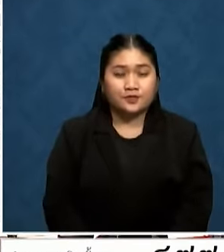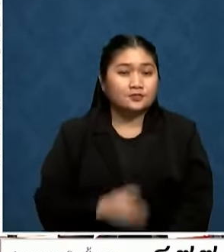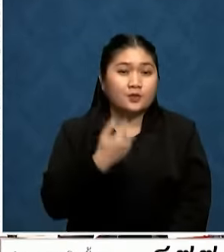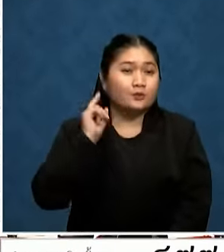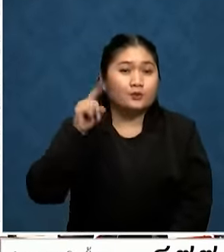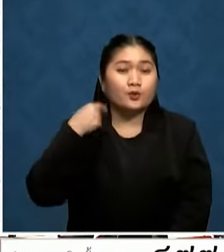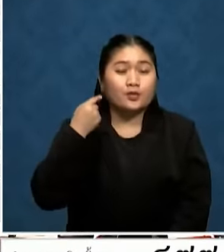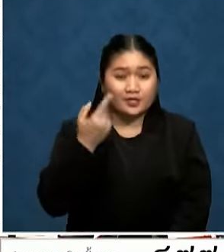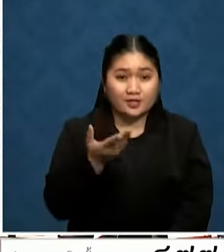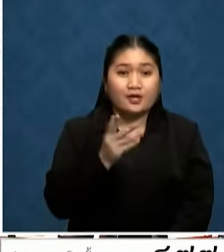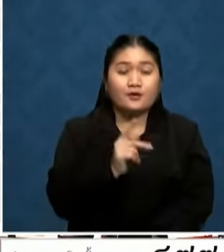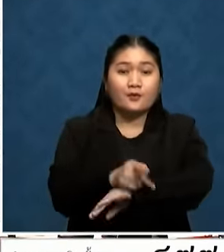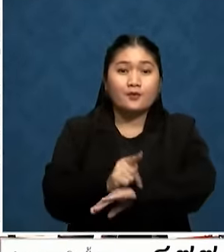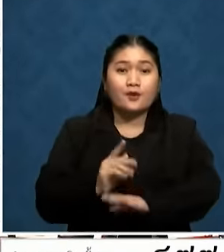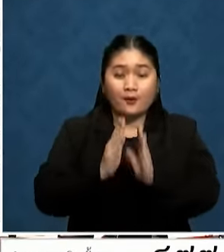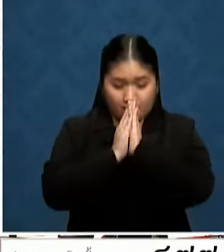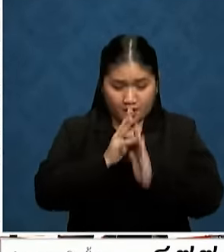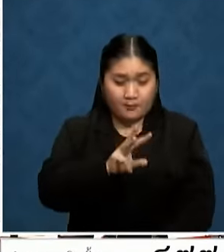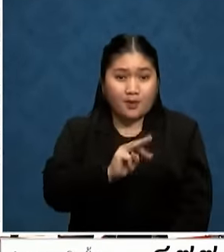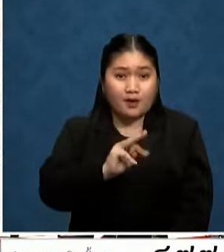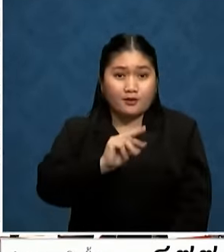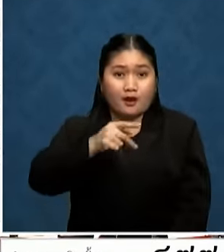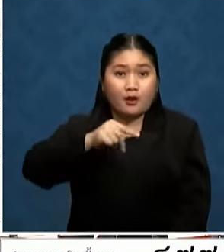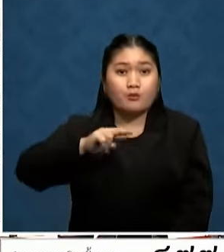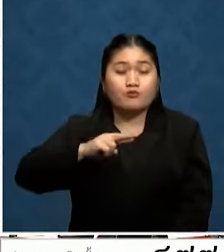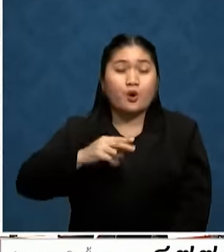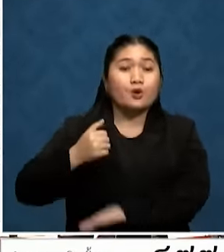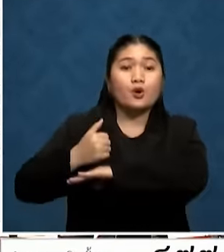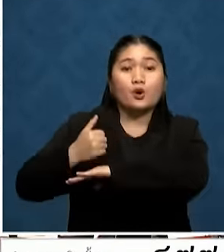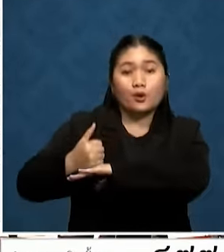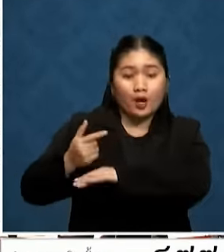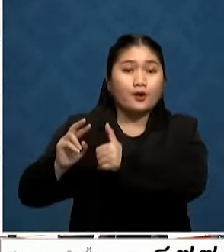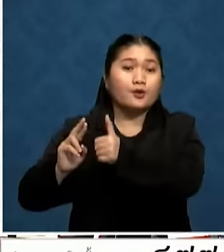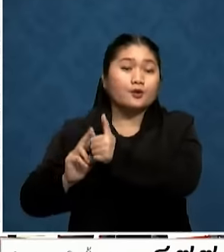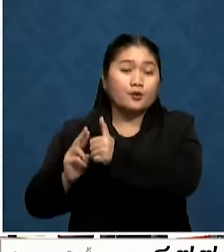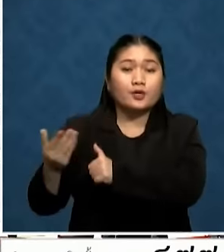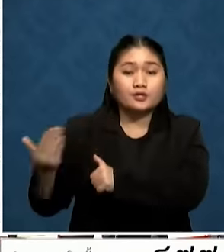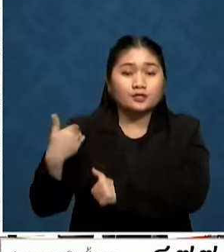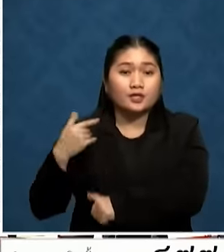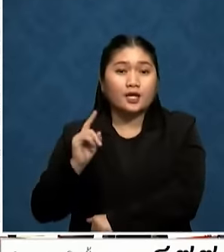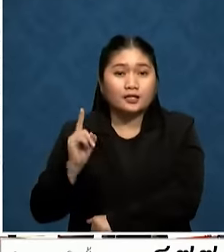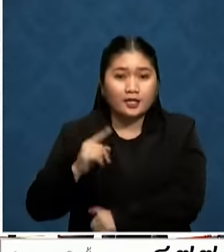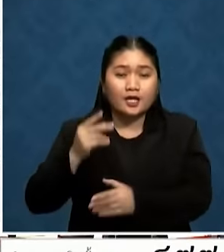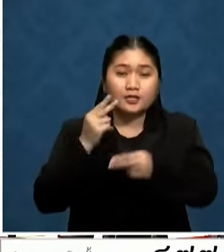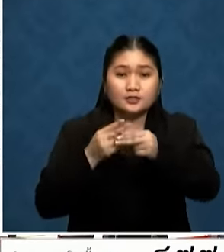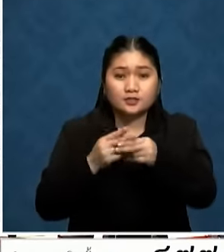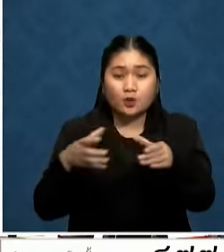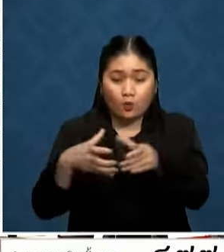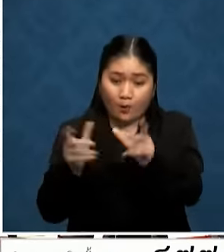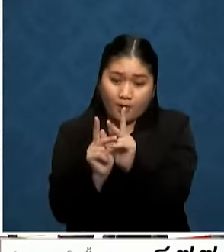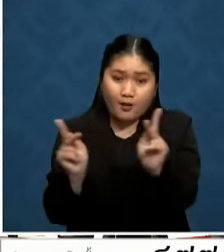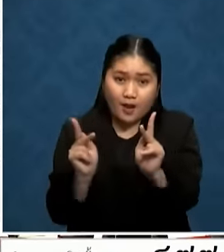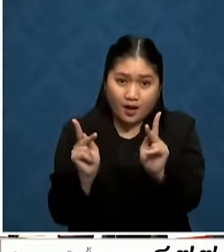ท่านประทานสภาษที่โครบดชั้นมนพรรเจริญสีรำตช่วยว่าการกระสwingคบราคมขอเสนอรายชื่อกรรธิการ